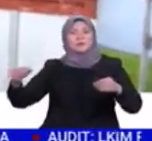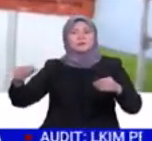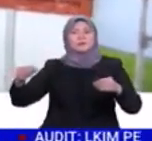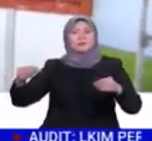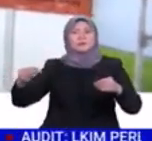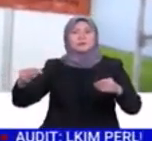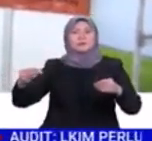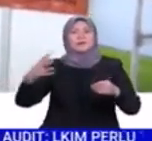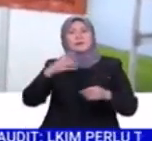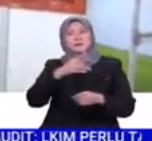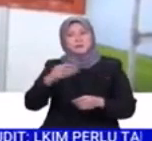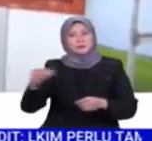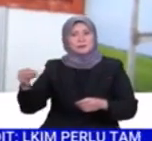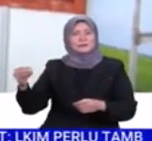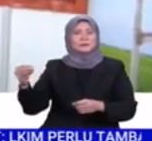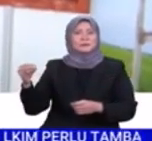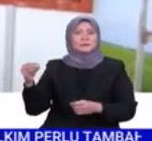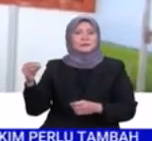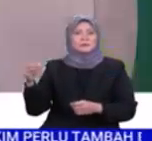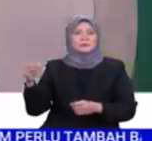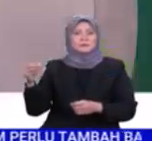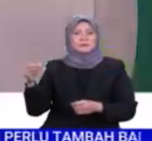sekaligus kalau saya dapat memberikan